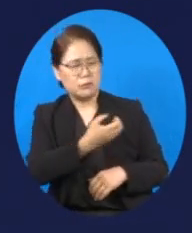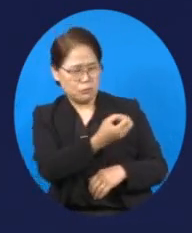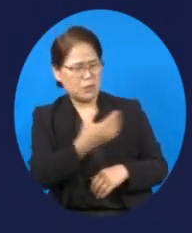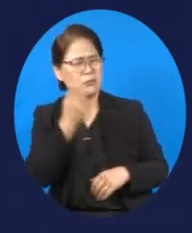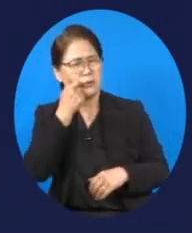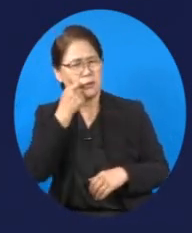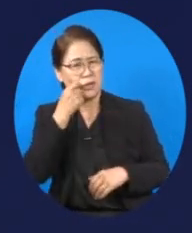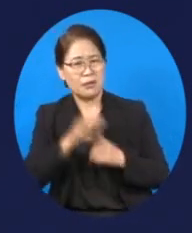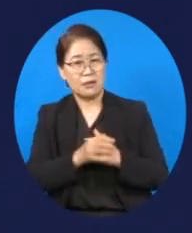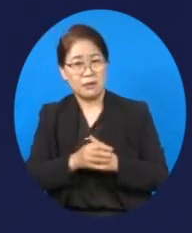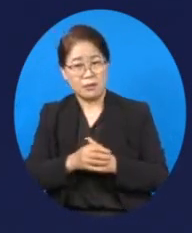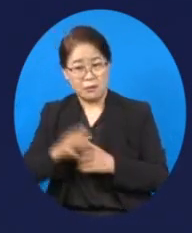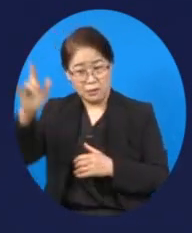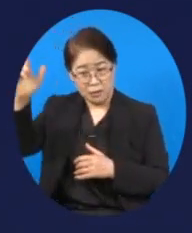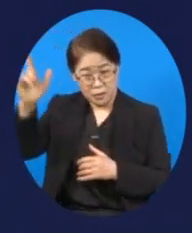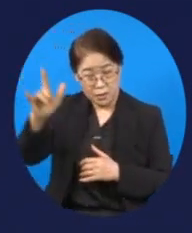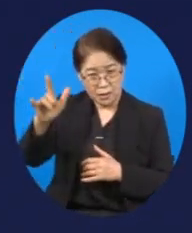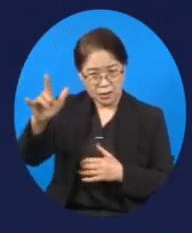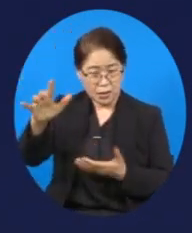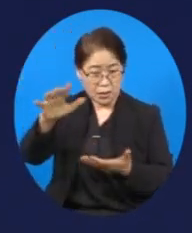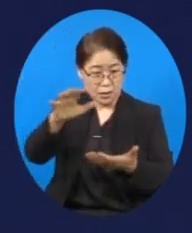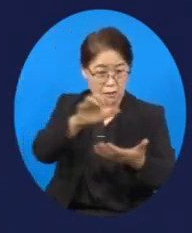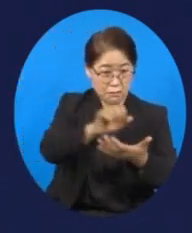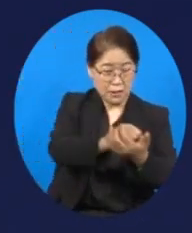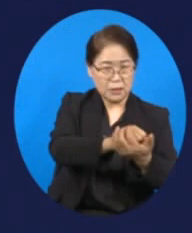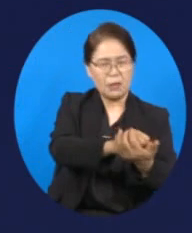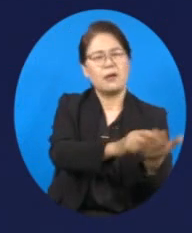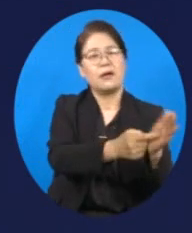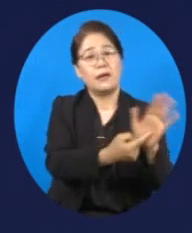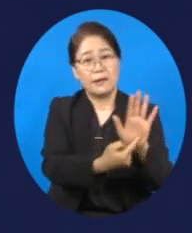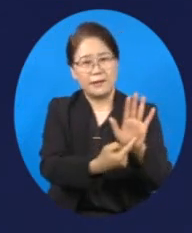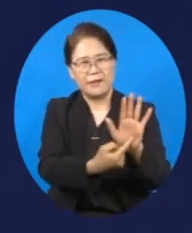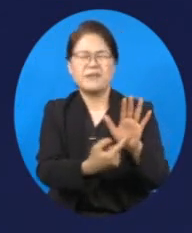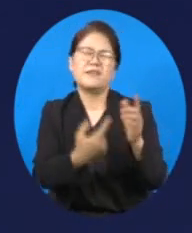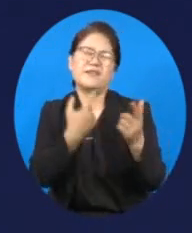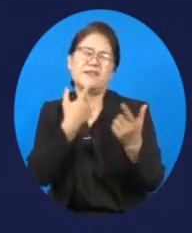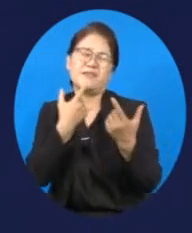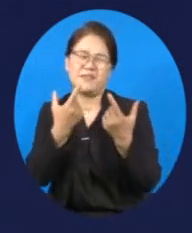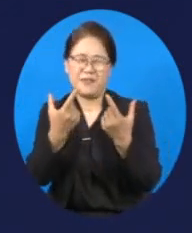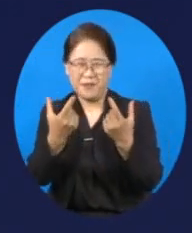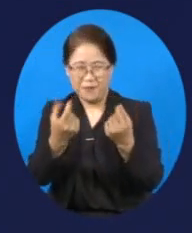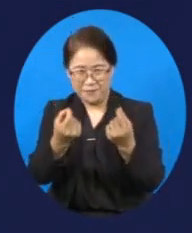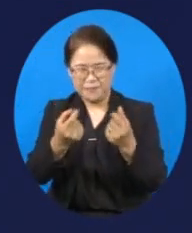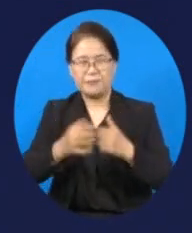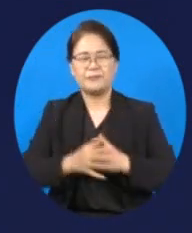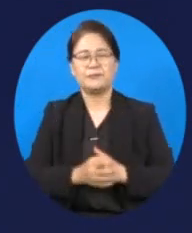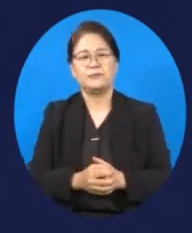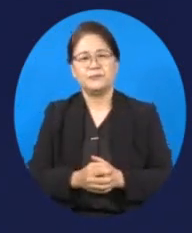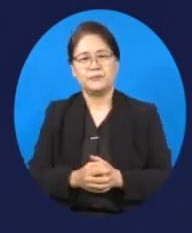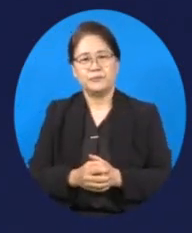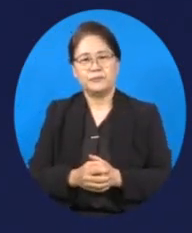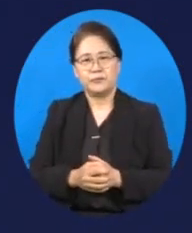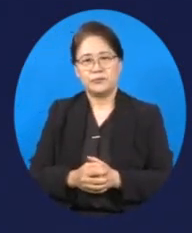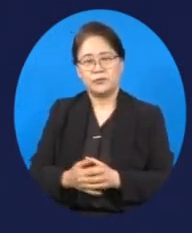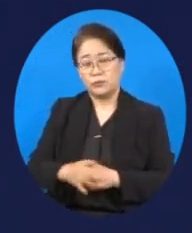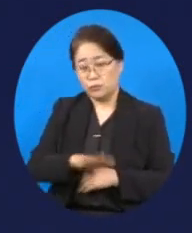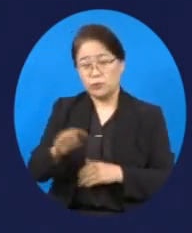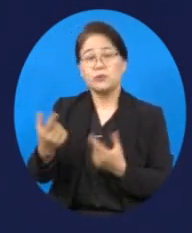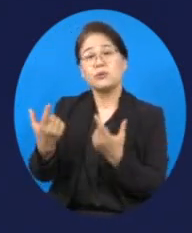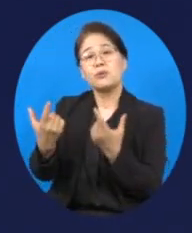다른 반사체잖아요 태양의 빛을 반사하여 그 빛을 드러내는 것입니다 그러므로 우리